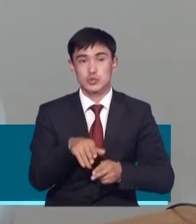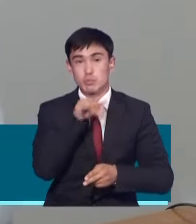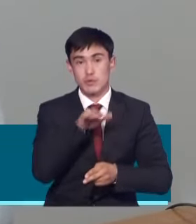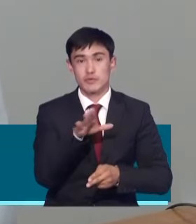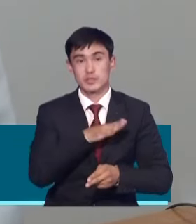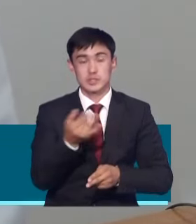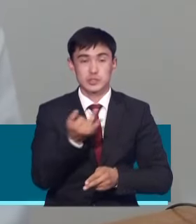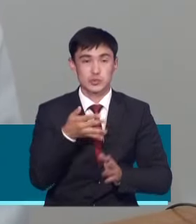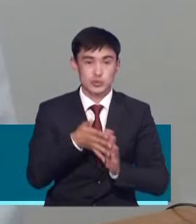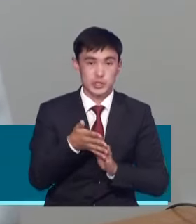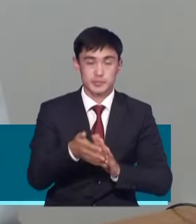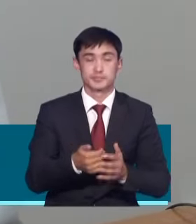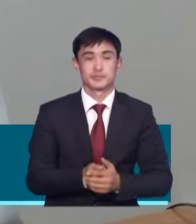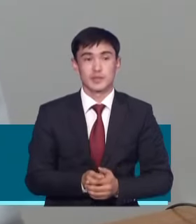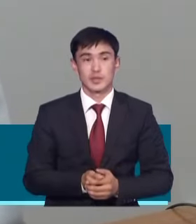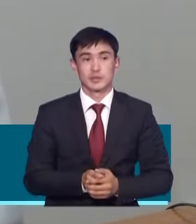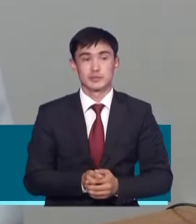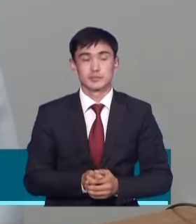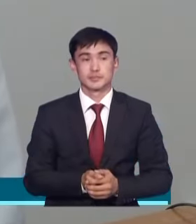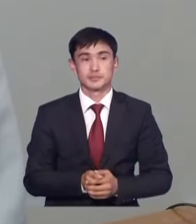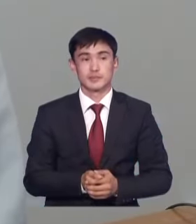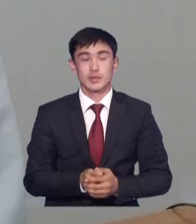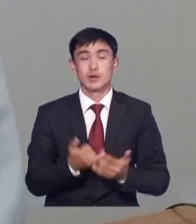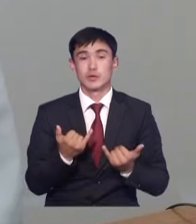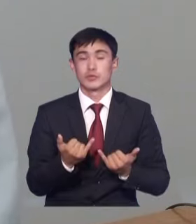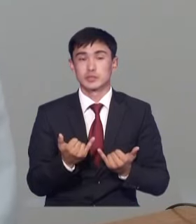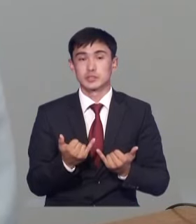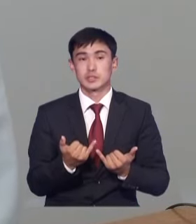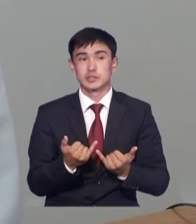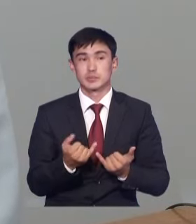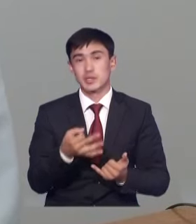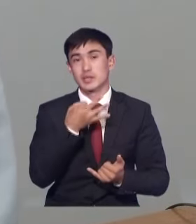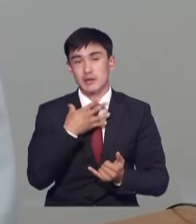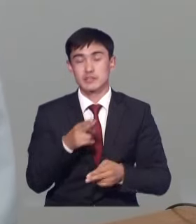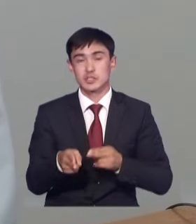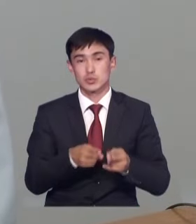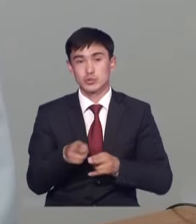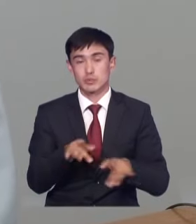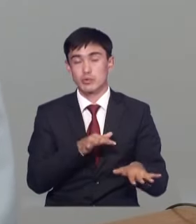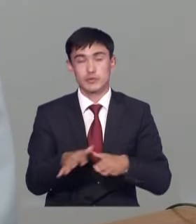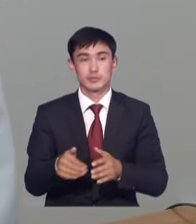и увлекалась. Вот. Поэтому мне нравится хирургический